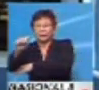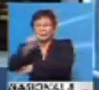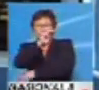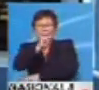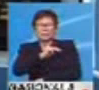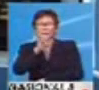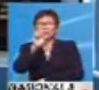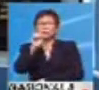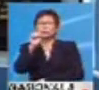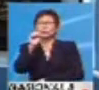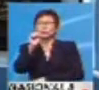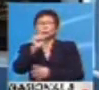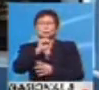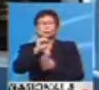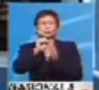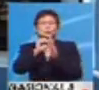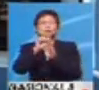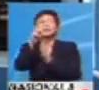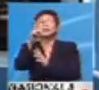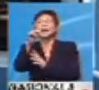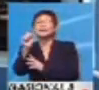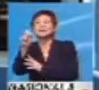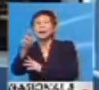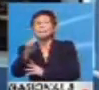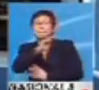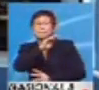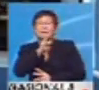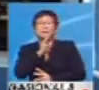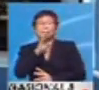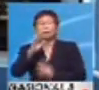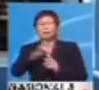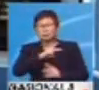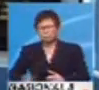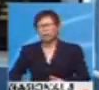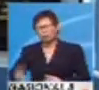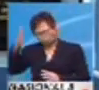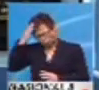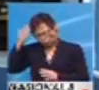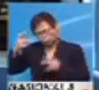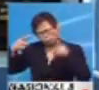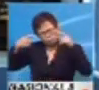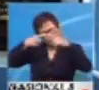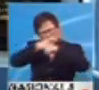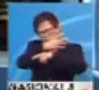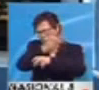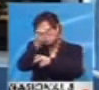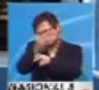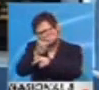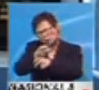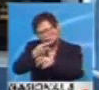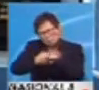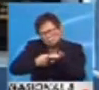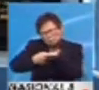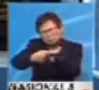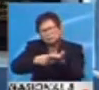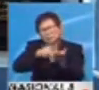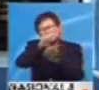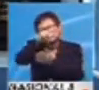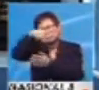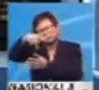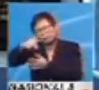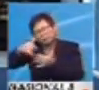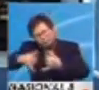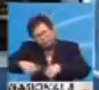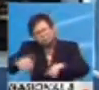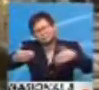menteri sumber manusia menyadari implikasi serta infaknya semester lagi